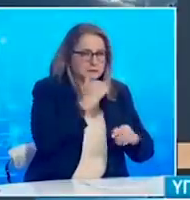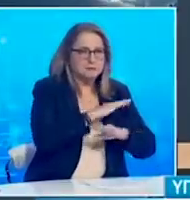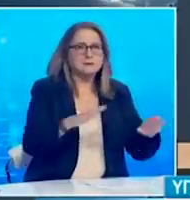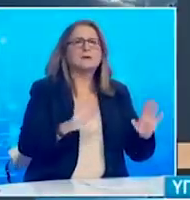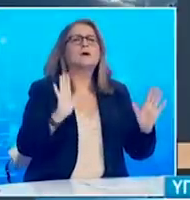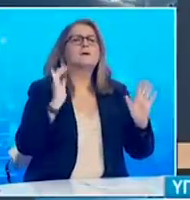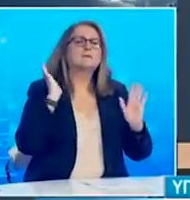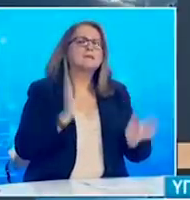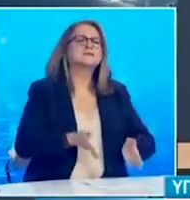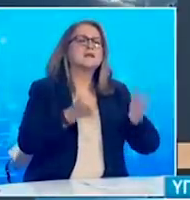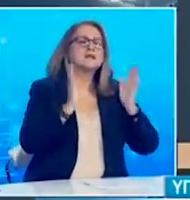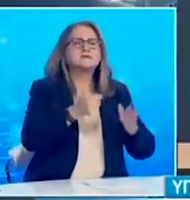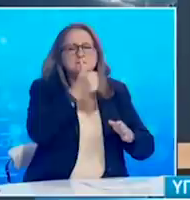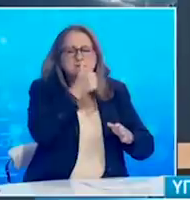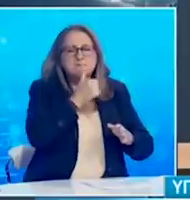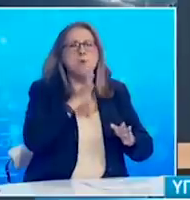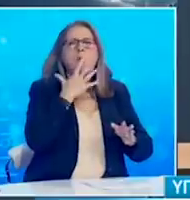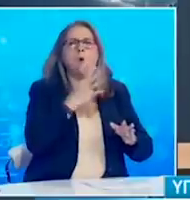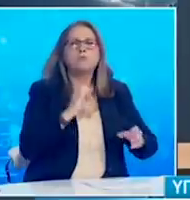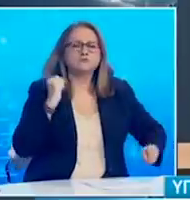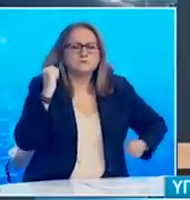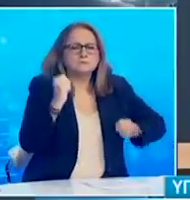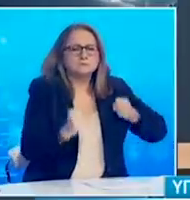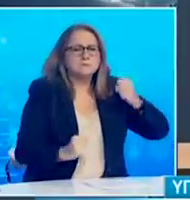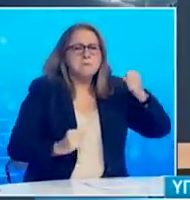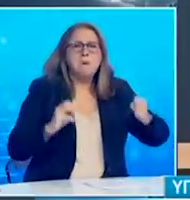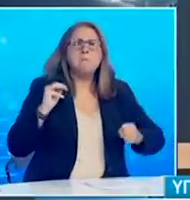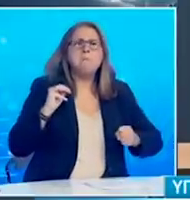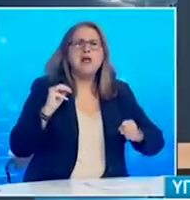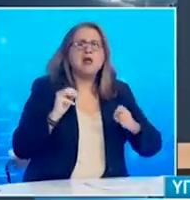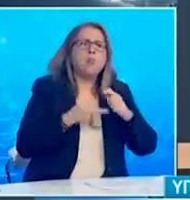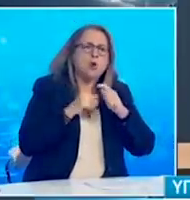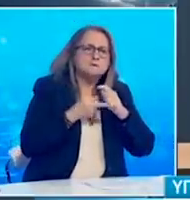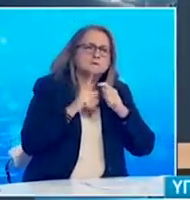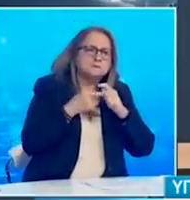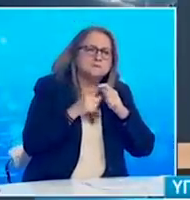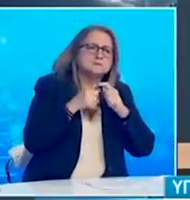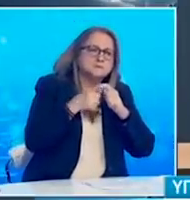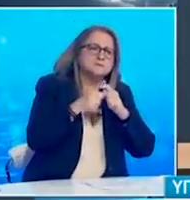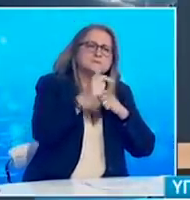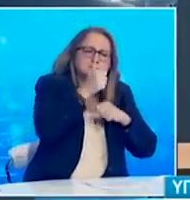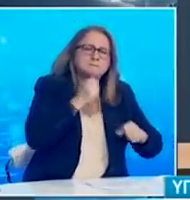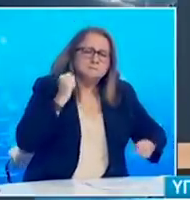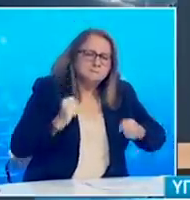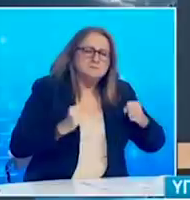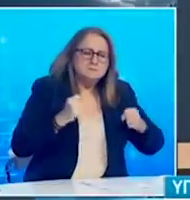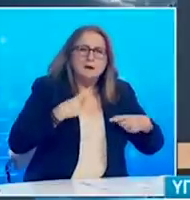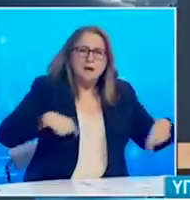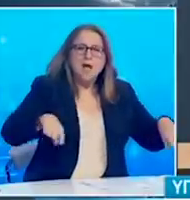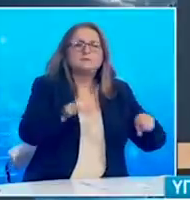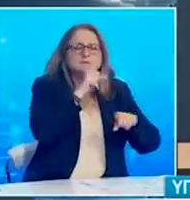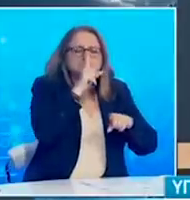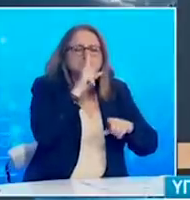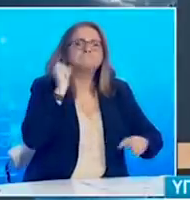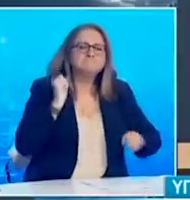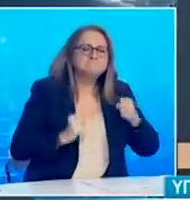καθώς τίποτα, μα τίποτα δεν έχει τελειώσει ακόμα. Και το πώς θα εξελιχθούν τα πράγματα είναι αποκλειστικά στο χέρι μας και εξαρτάται από εμάς